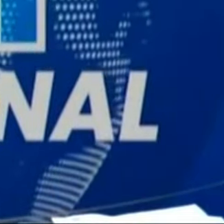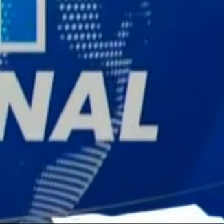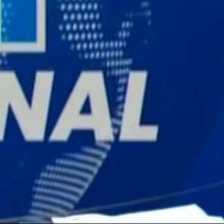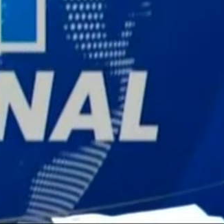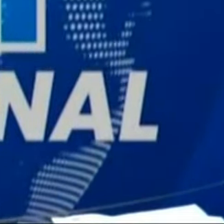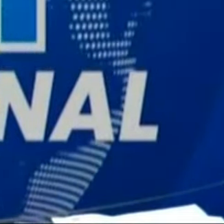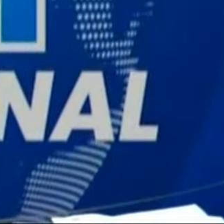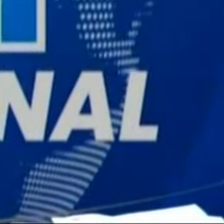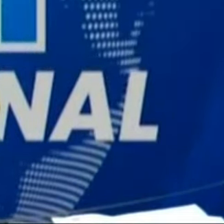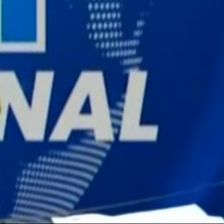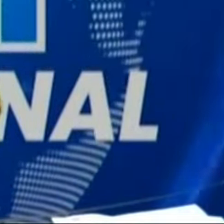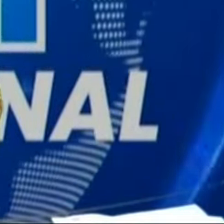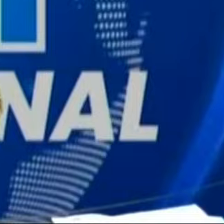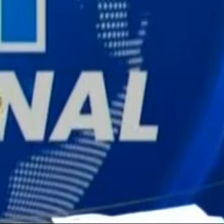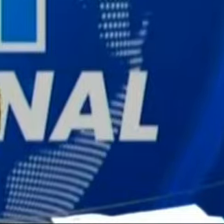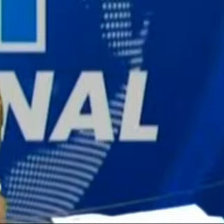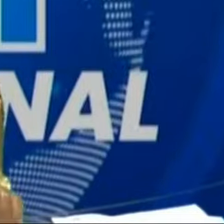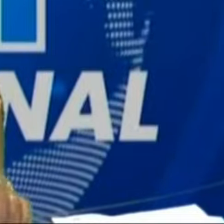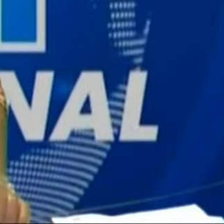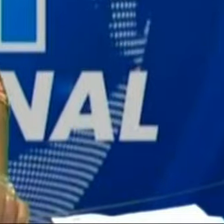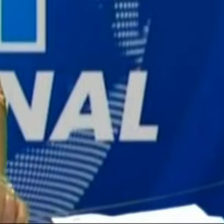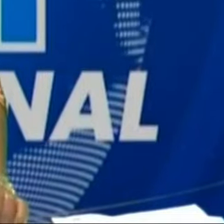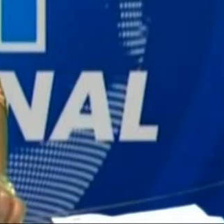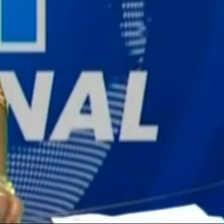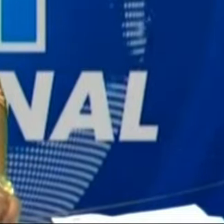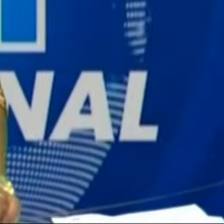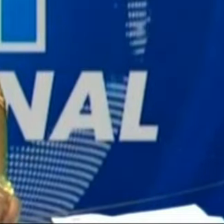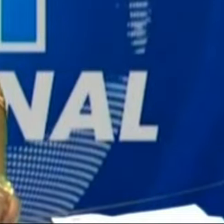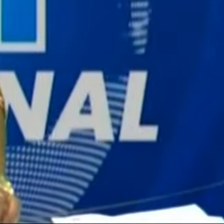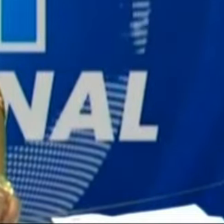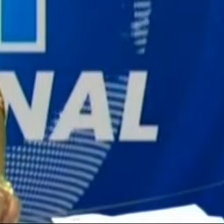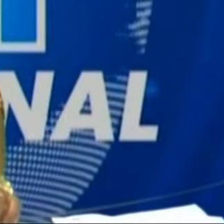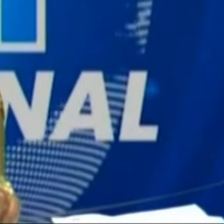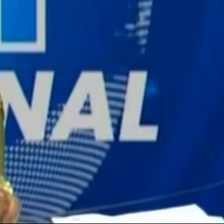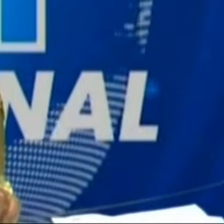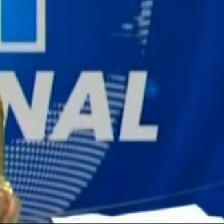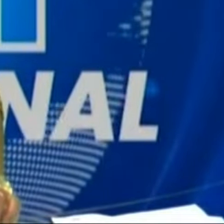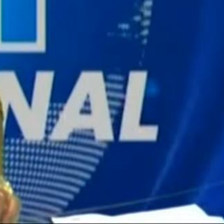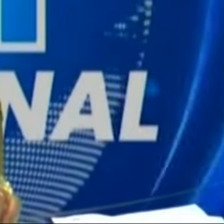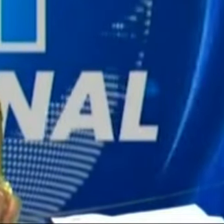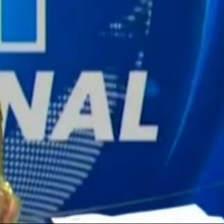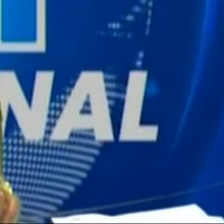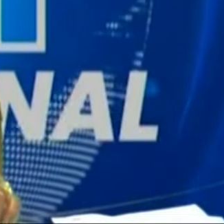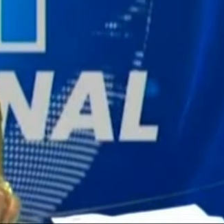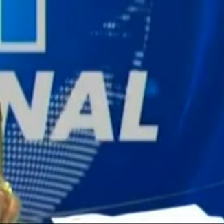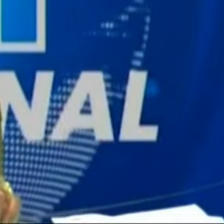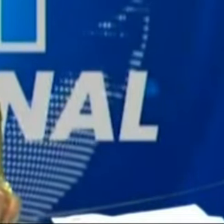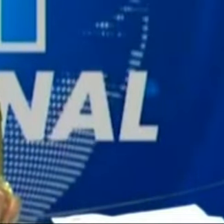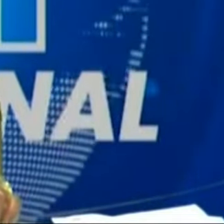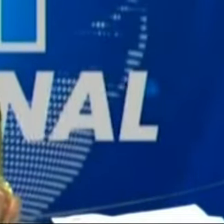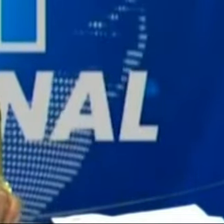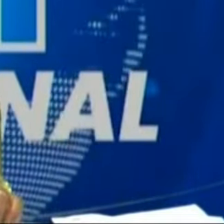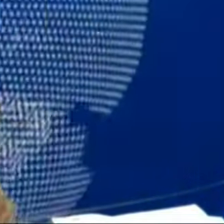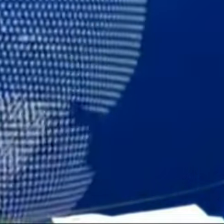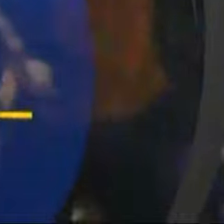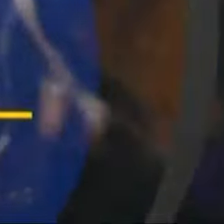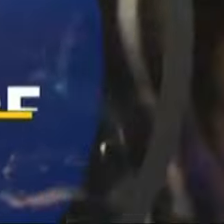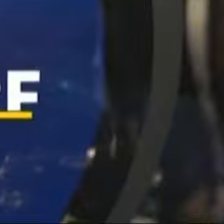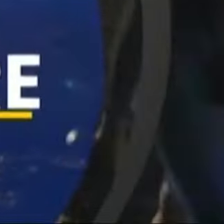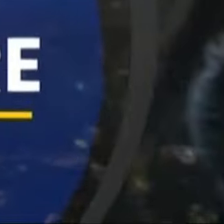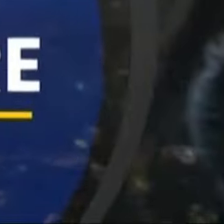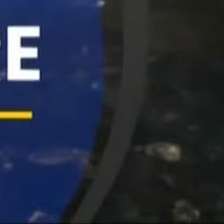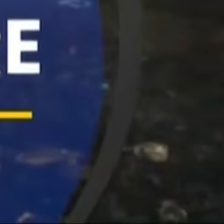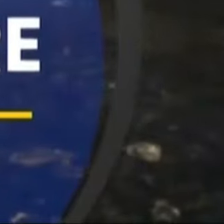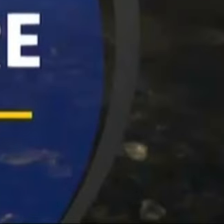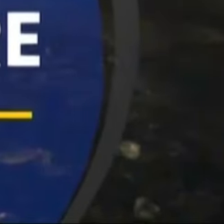des armes légères. À Kinshasa, plusieurs grandes avenues ne sont pas éclairées la nuit et cela